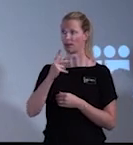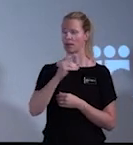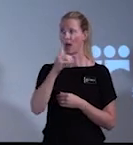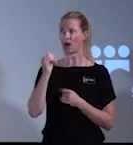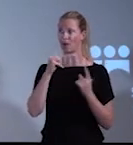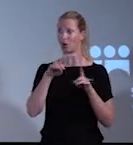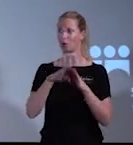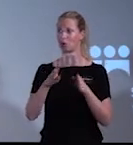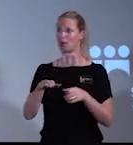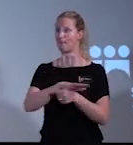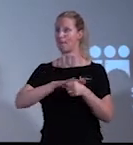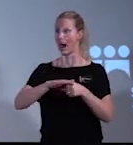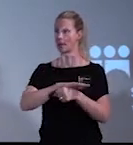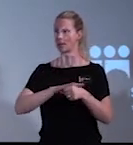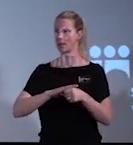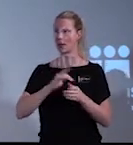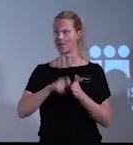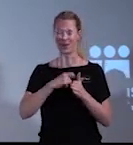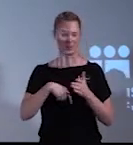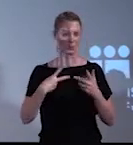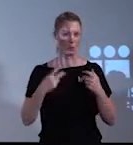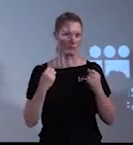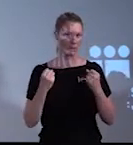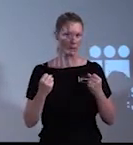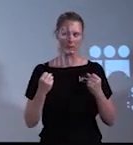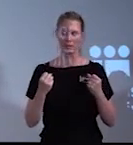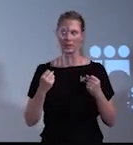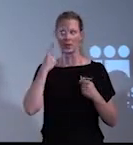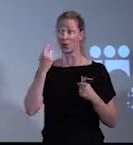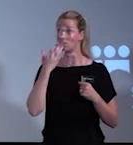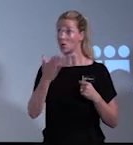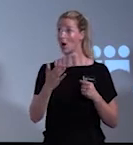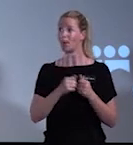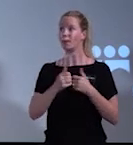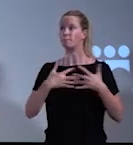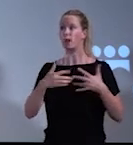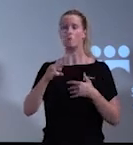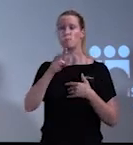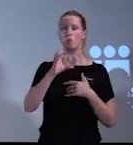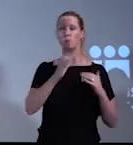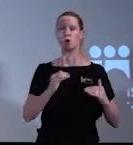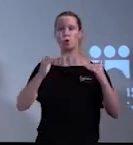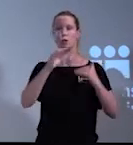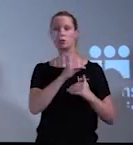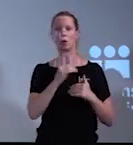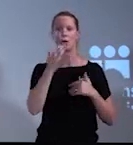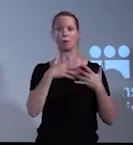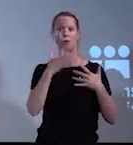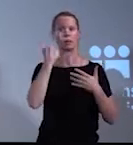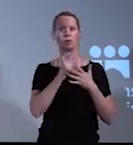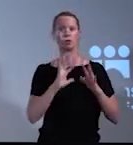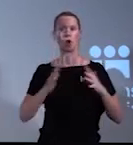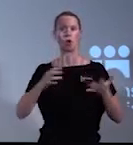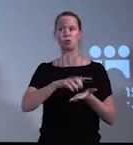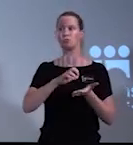Hus och Parker, bara väldigt kort. Alltså, om filmen nu är så viktig, det låter jättebra. Varför ska momsen höjas? Varför kan man inte öka